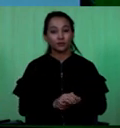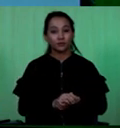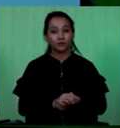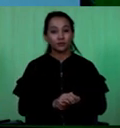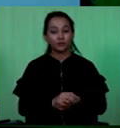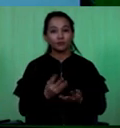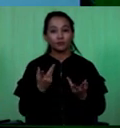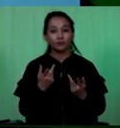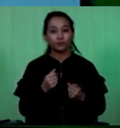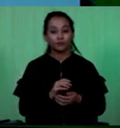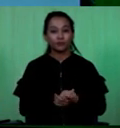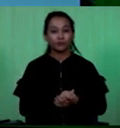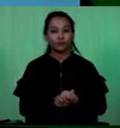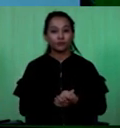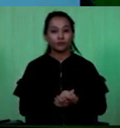Yechish: